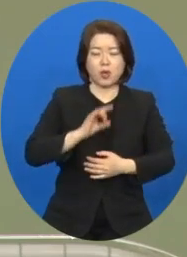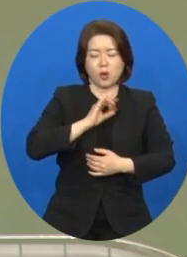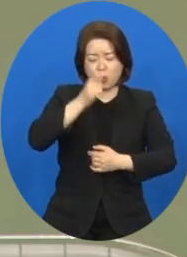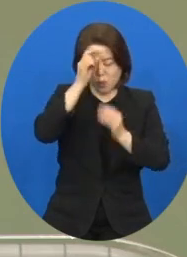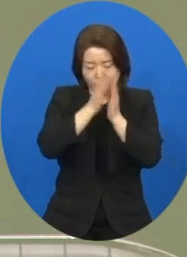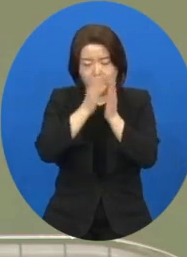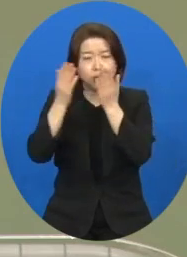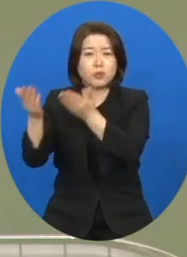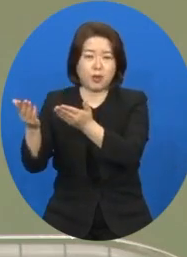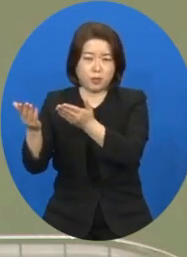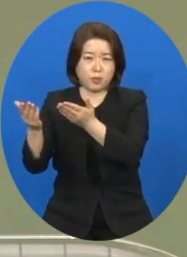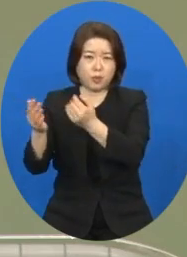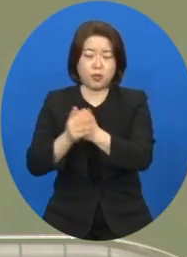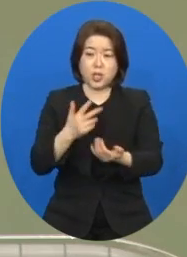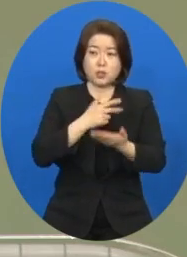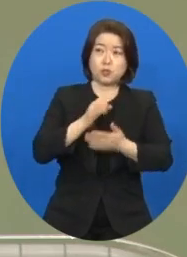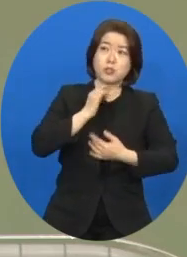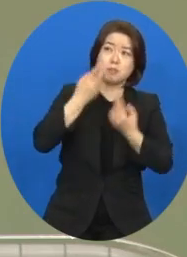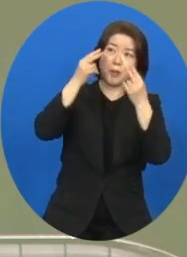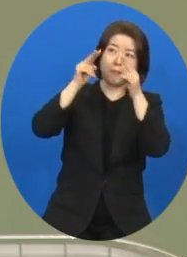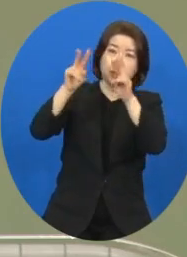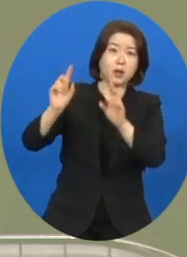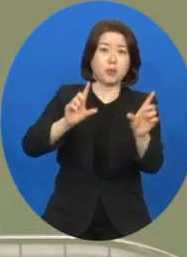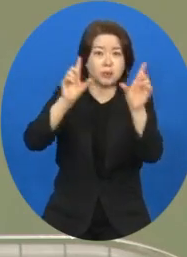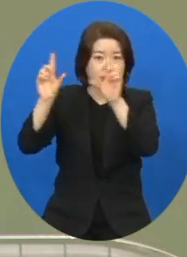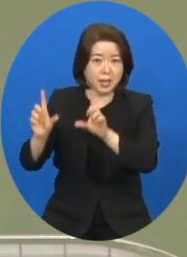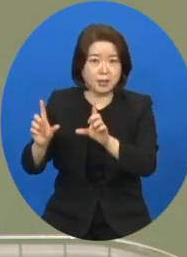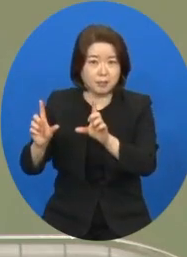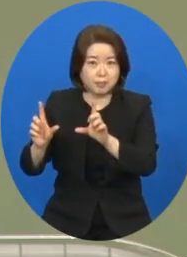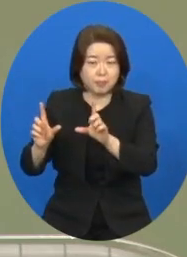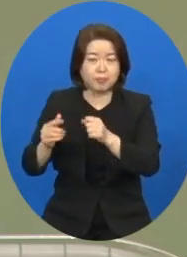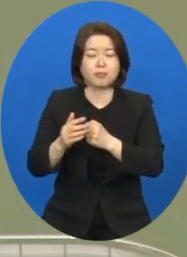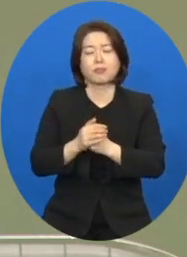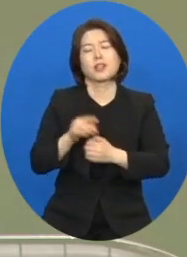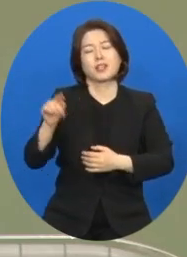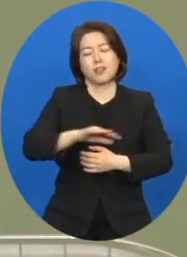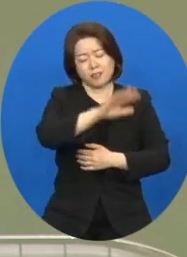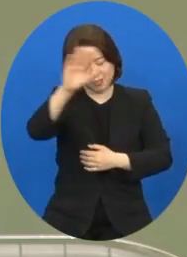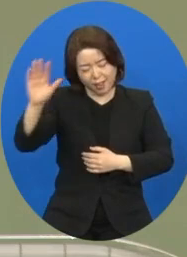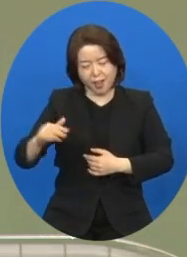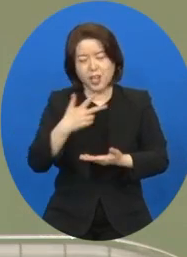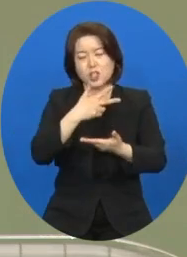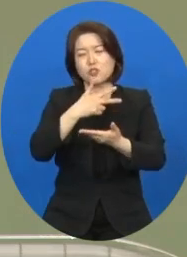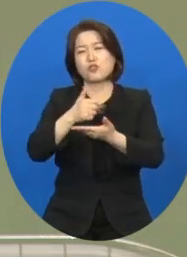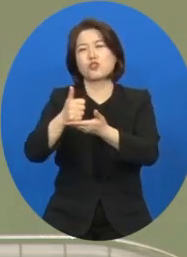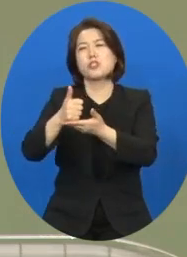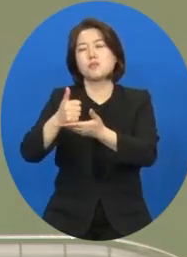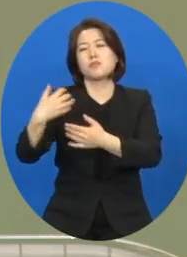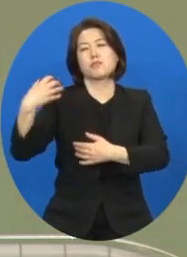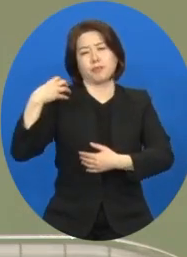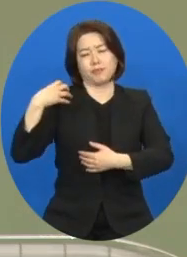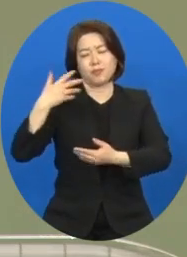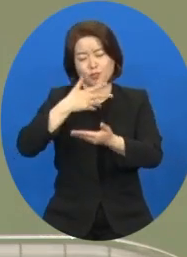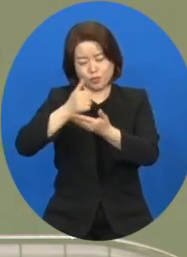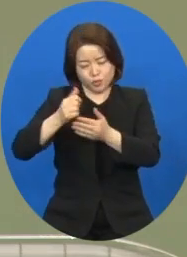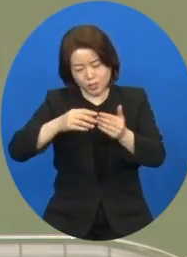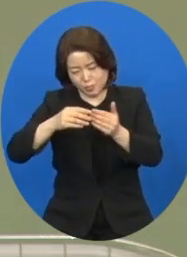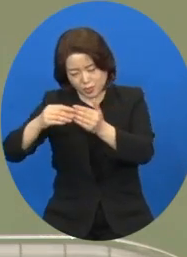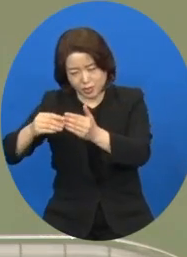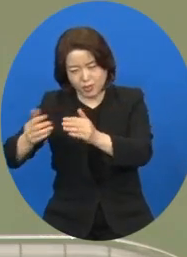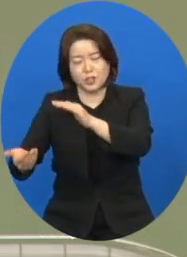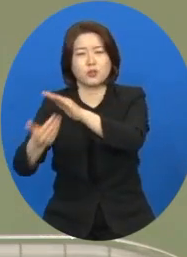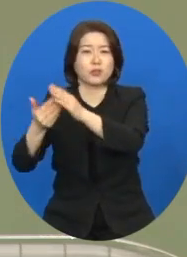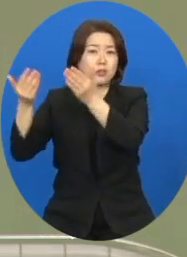기도하고 주님만 바라보는 삶은 주님이 이루어주세요. 주님이 이루어주시는 거라고.